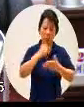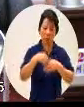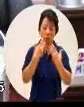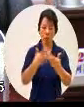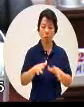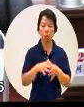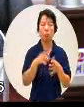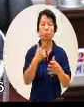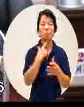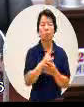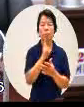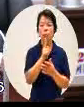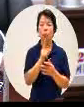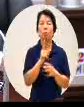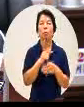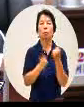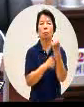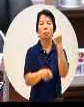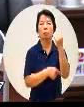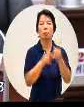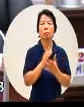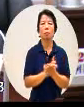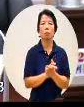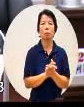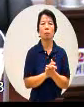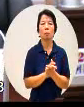具體的建議就是說來 下一頁